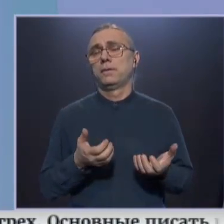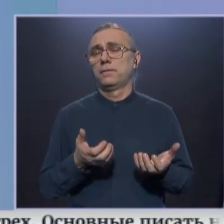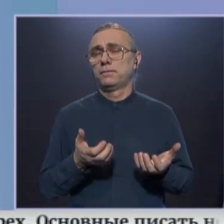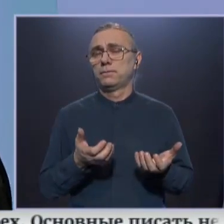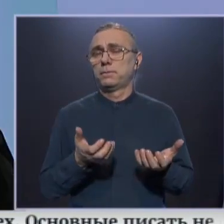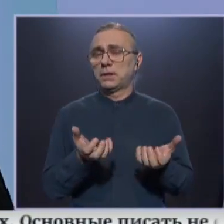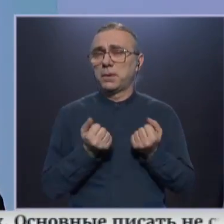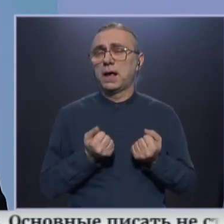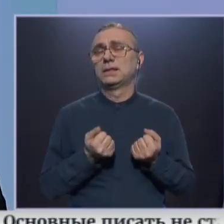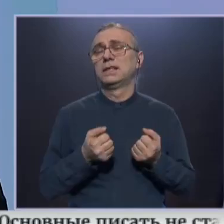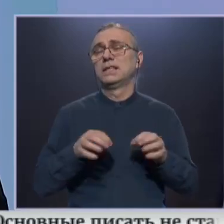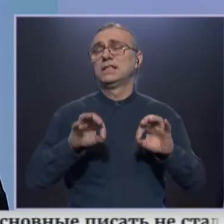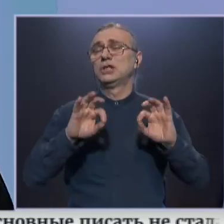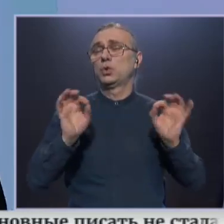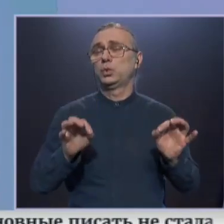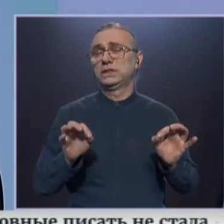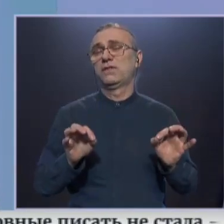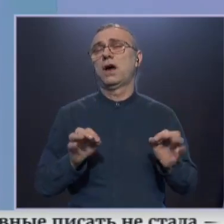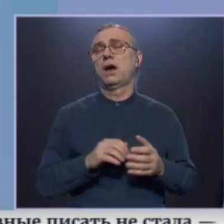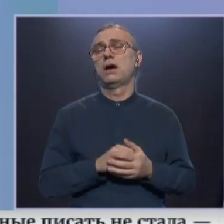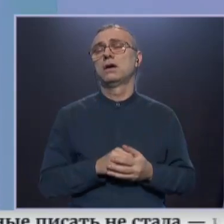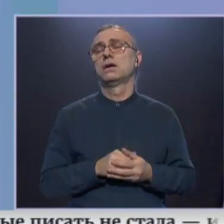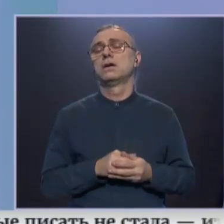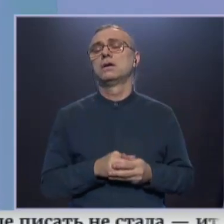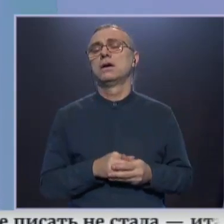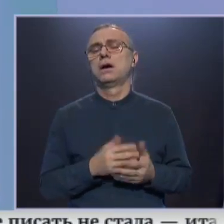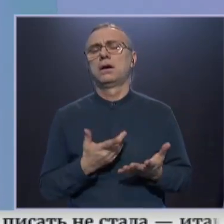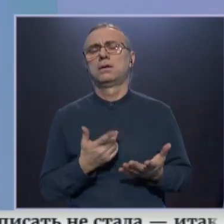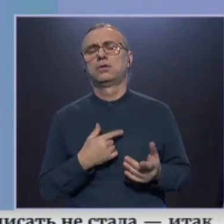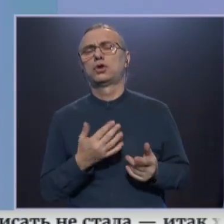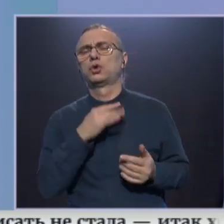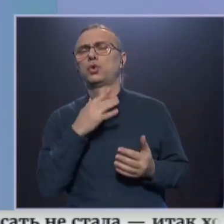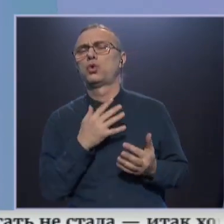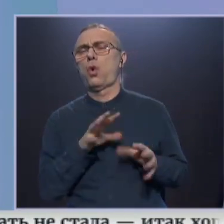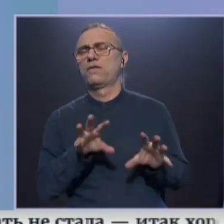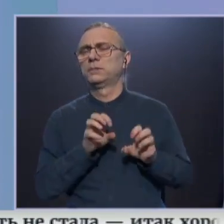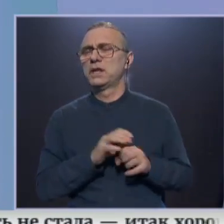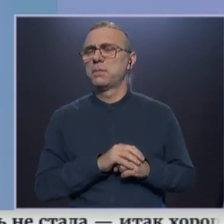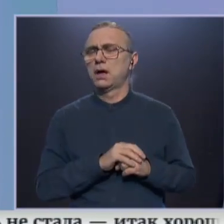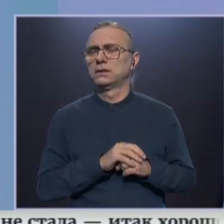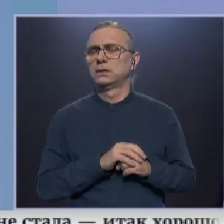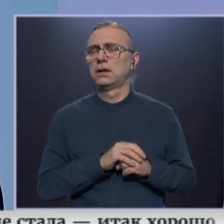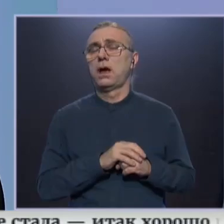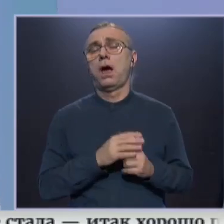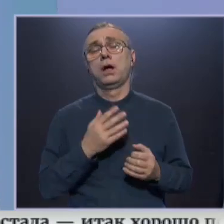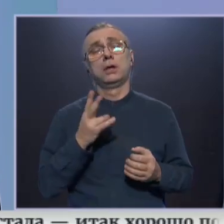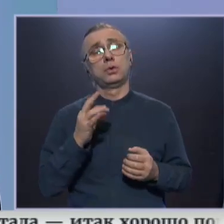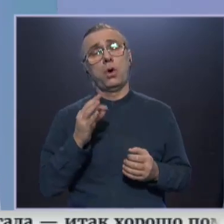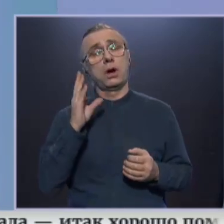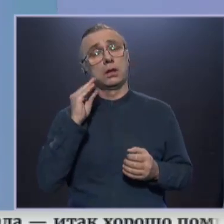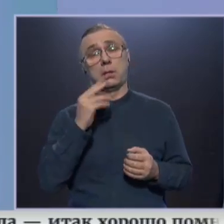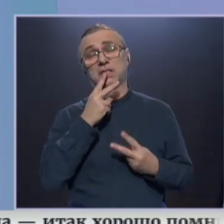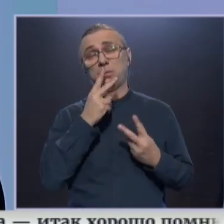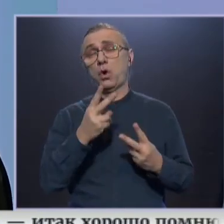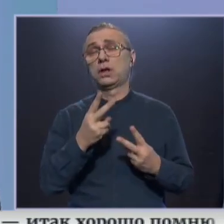тот момент, когда у нас есть некоторый запас сил, или когда мы сами в эти страсти схватились. А когда мы смотрим на настоящее искусство, которое возвышает,